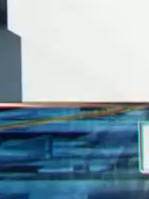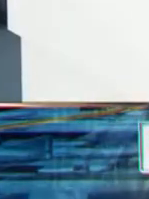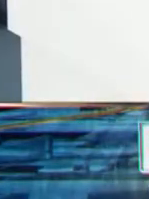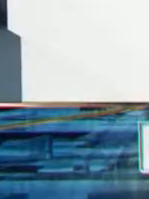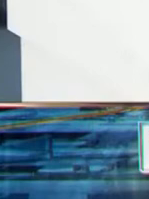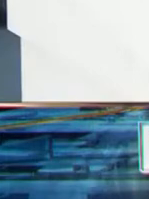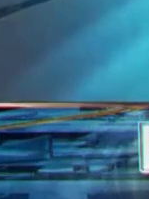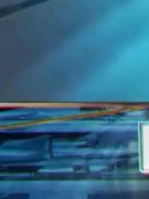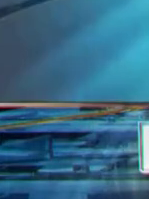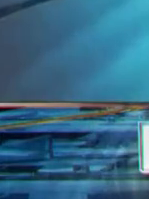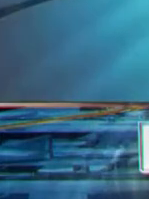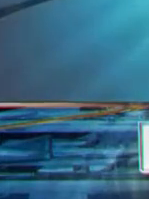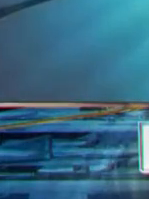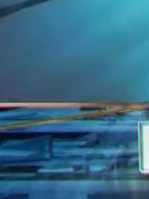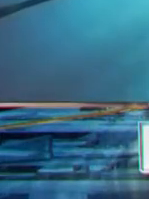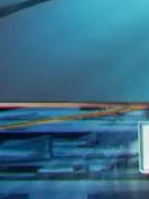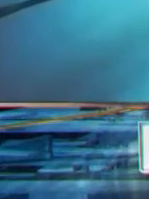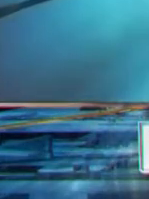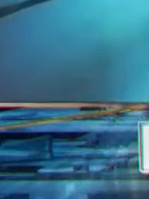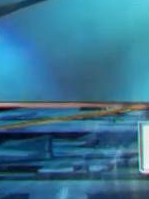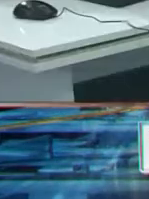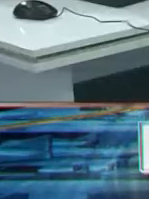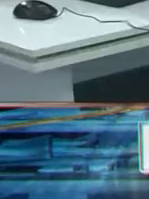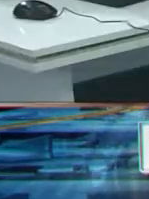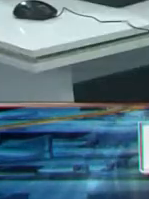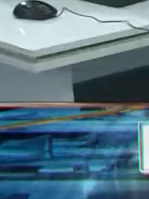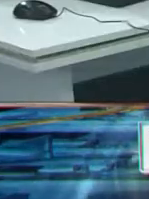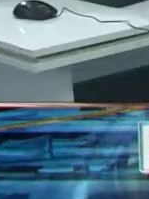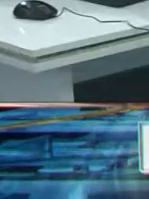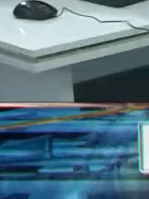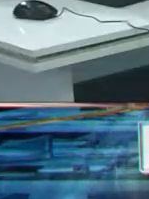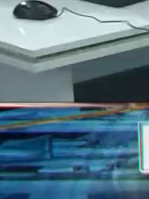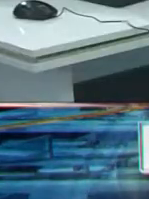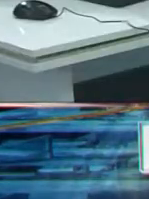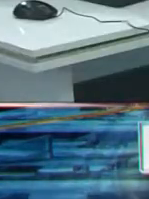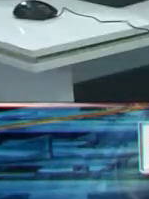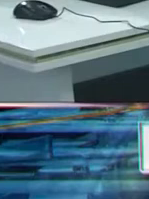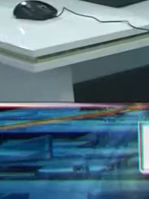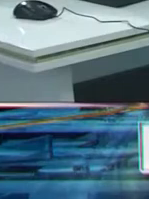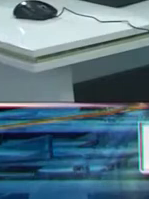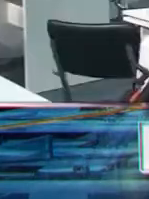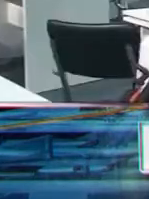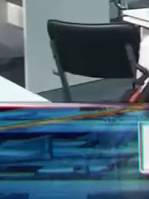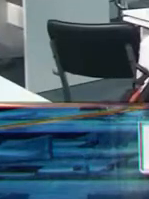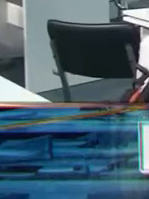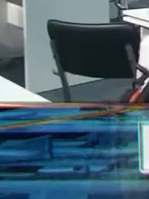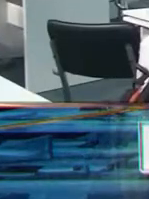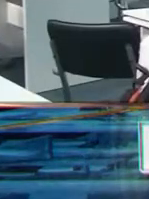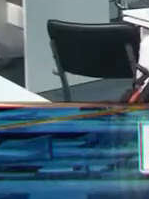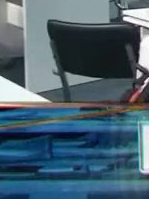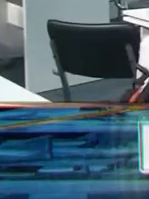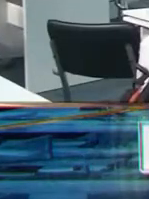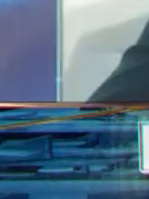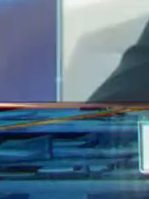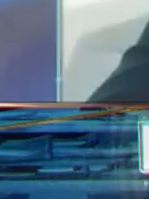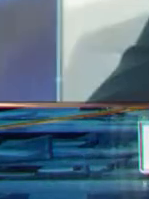Коронавирус жұқпалы дерт үшін шекара шебемез. Қазақстан Республикасының бас санитары Жандарбек Бекшин елімізде сақтық шараларын күшейтуді